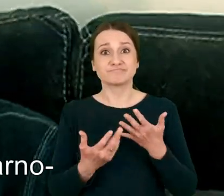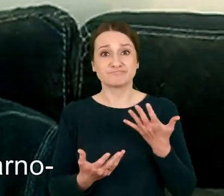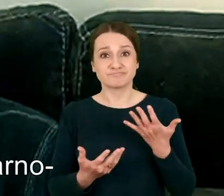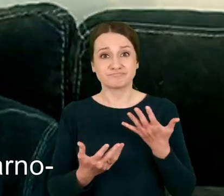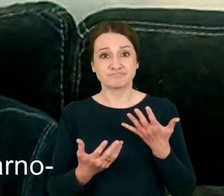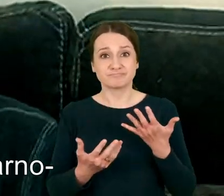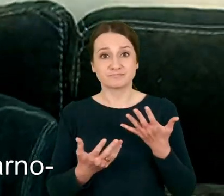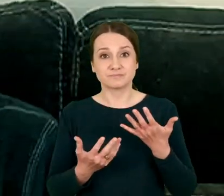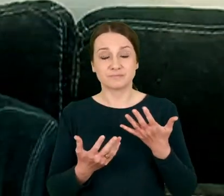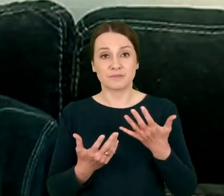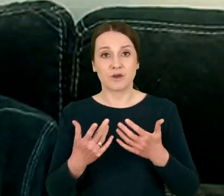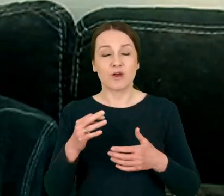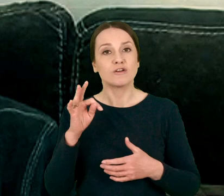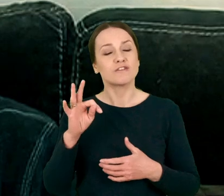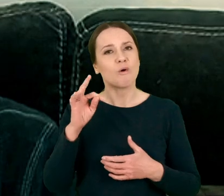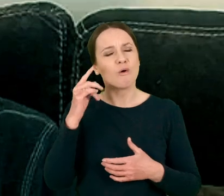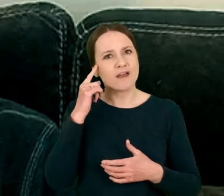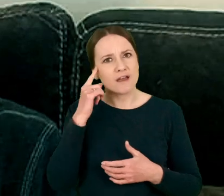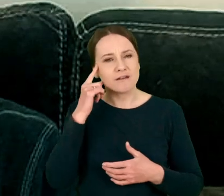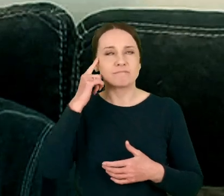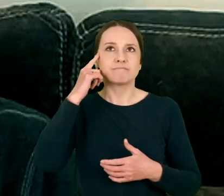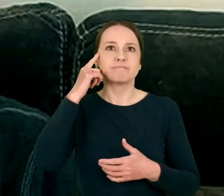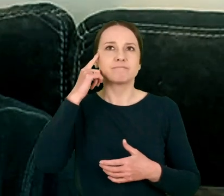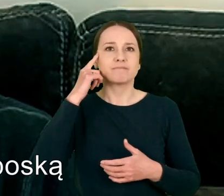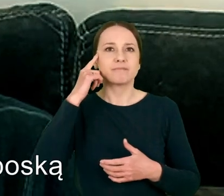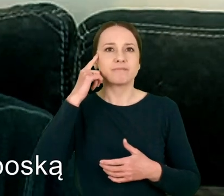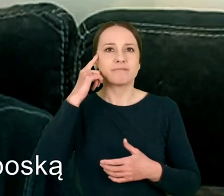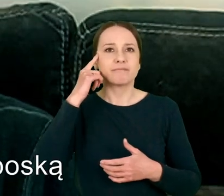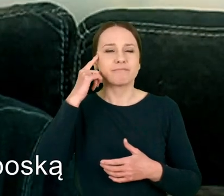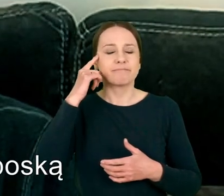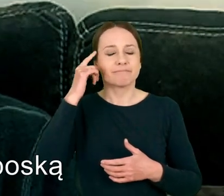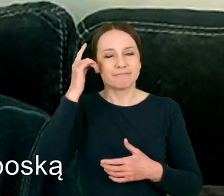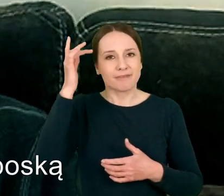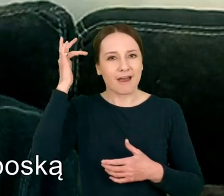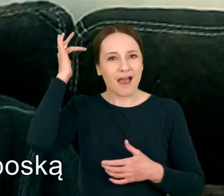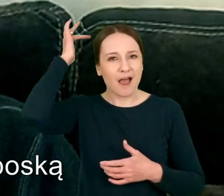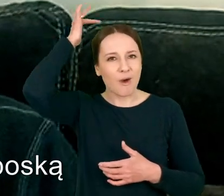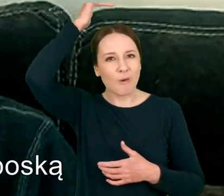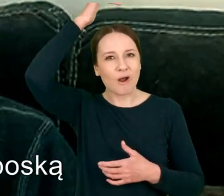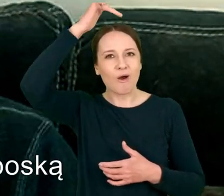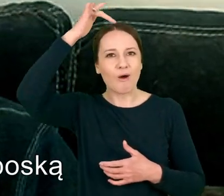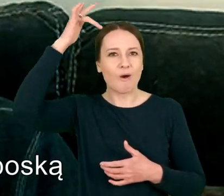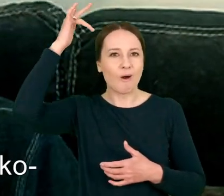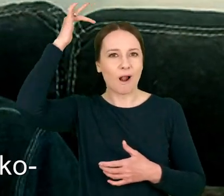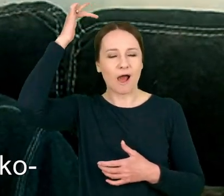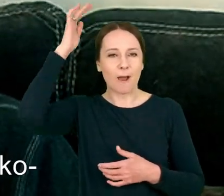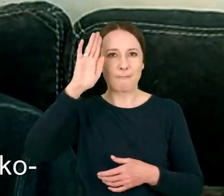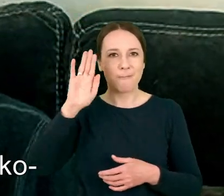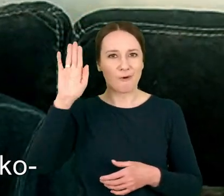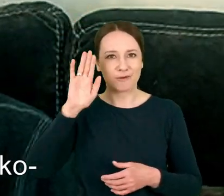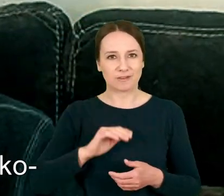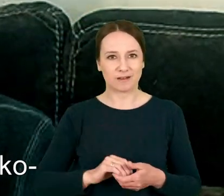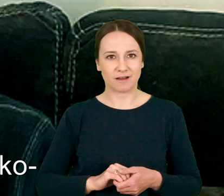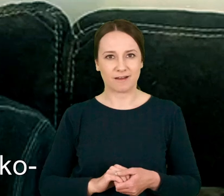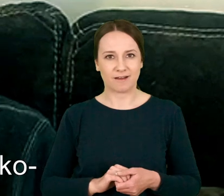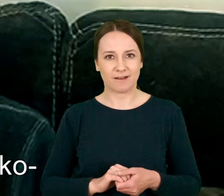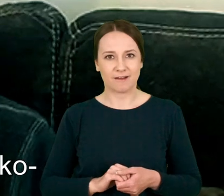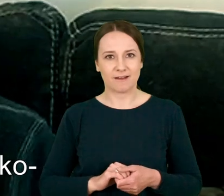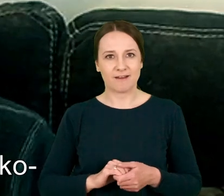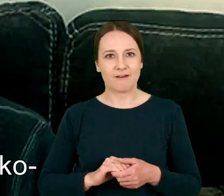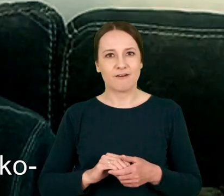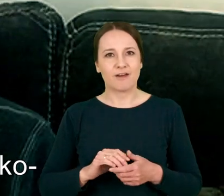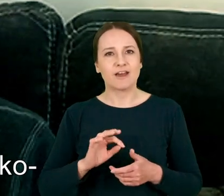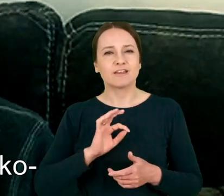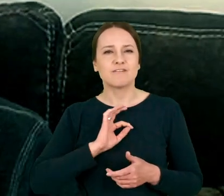młode zmarnowane. We wspomnień aureole boską pręży myśli